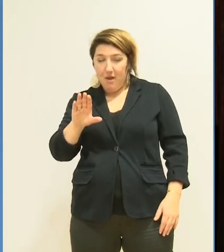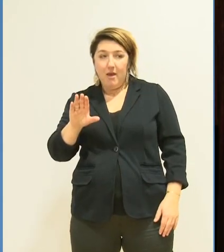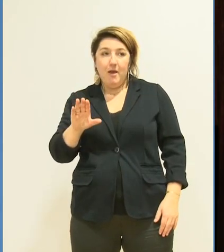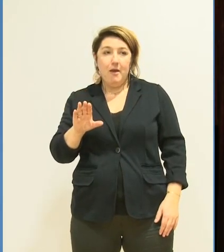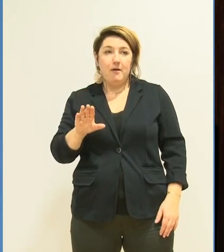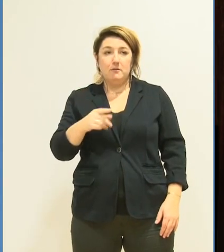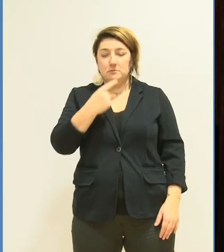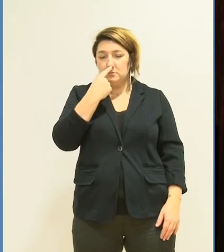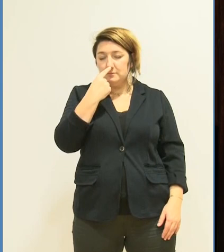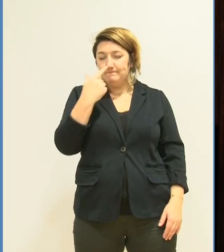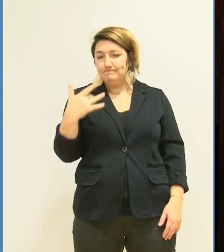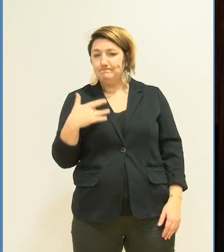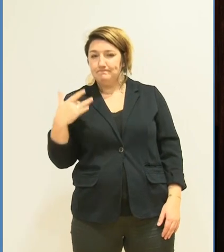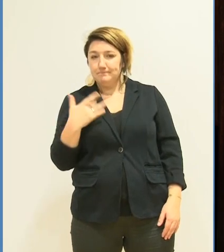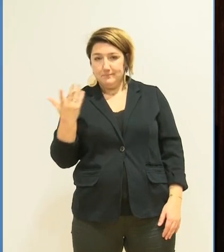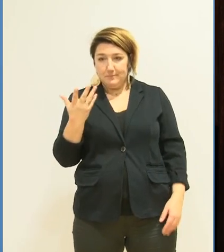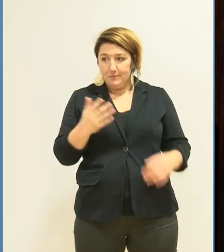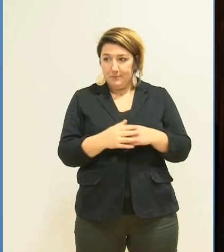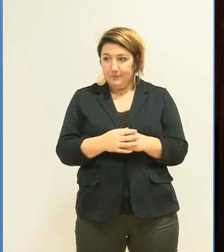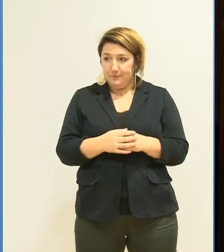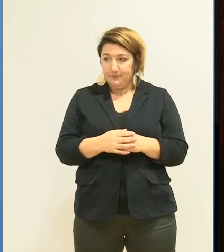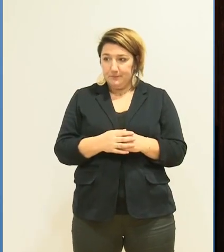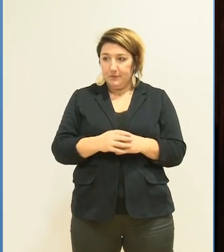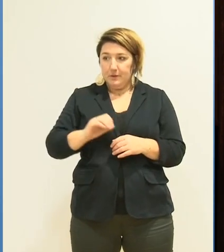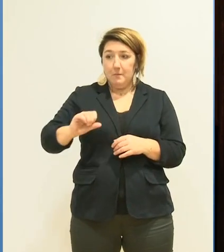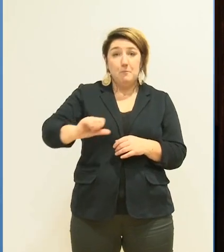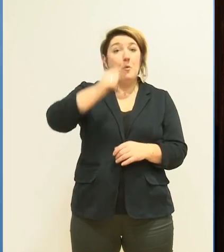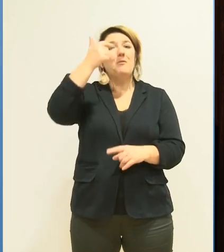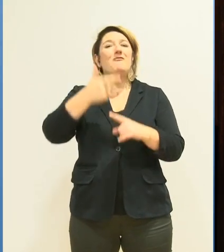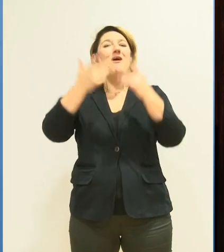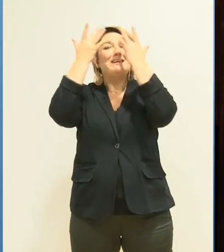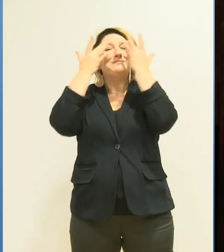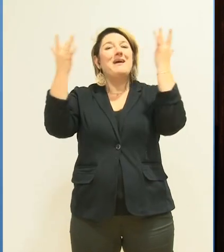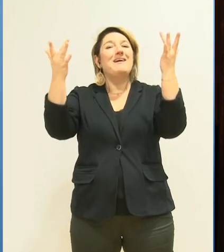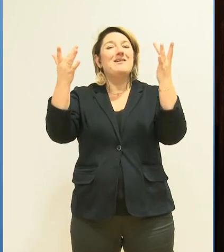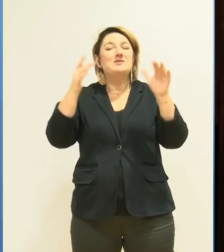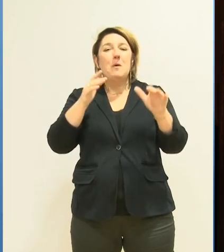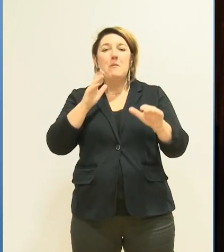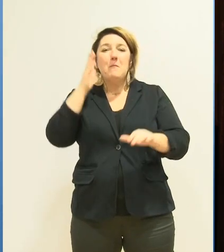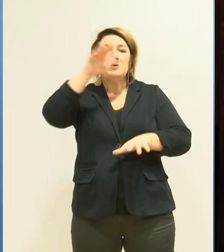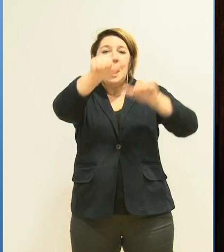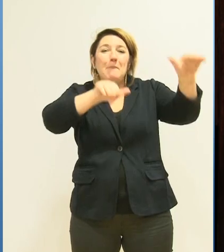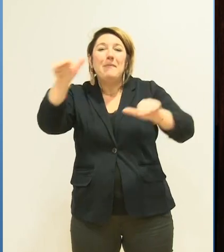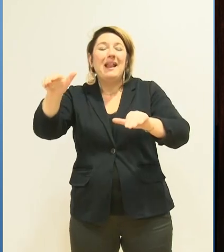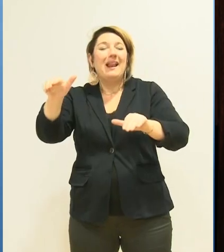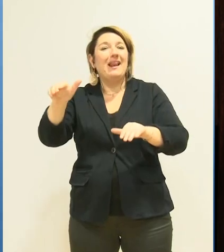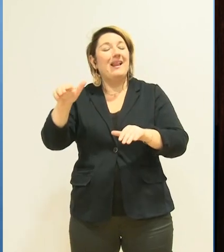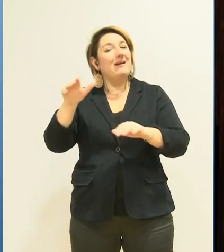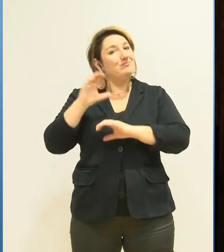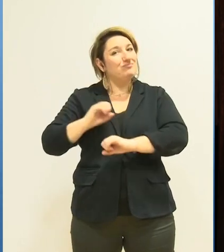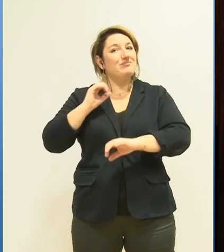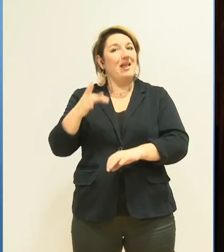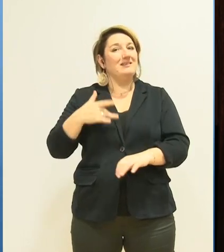semble intéressant de s'appuyer sur cette première expérience d'appel à projets pour le renouveler